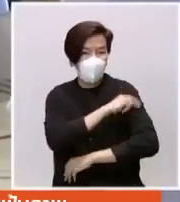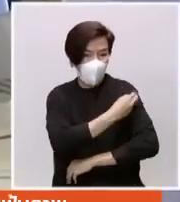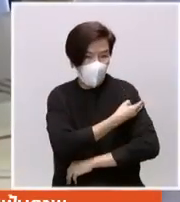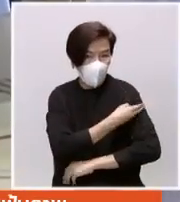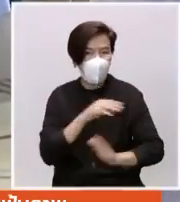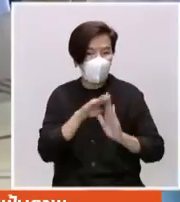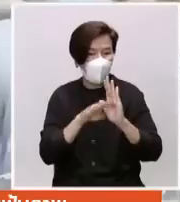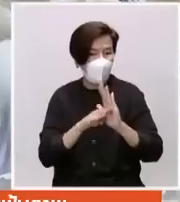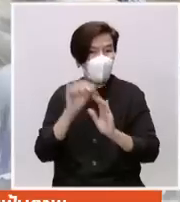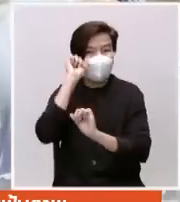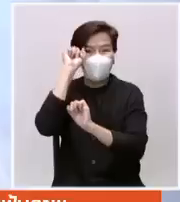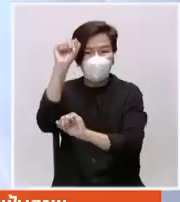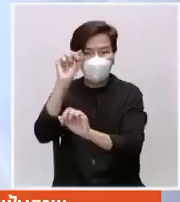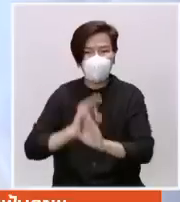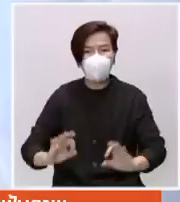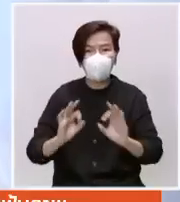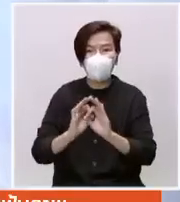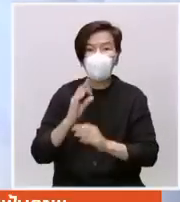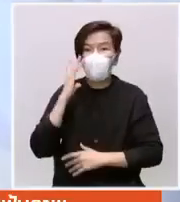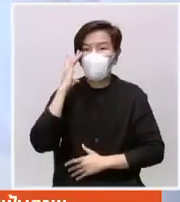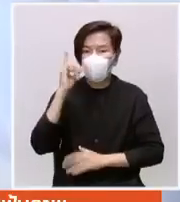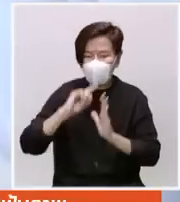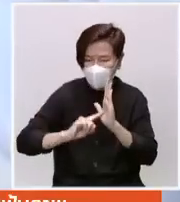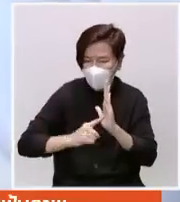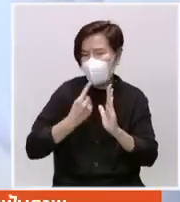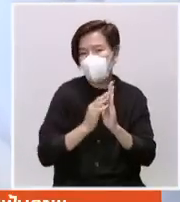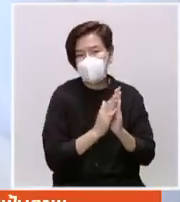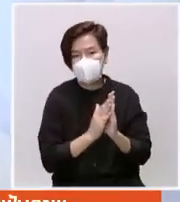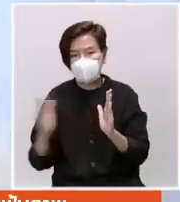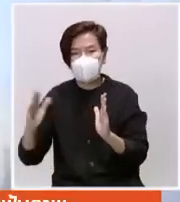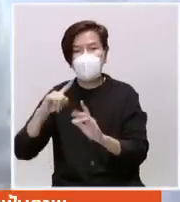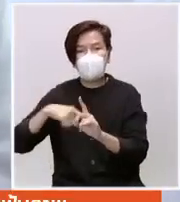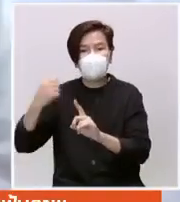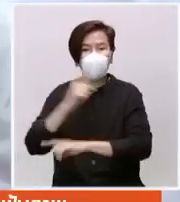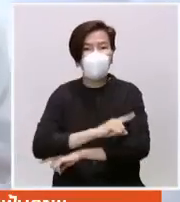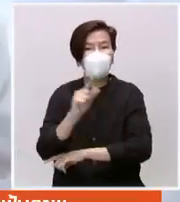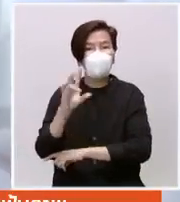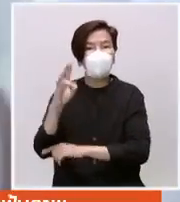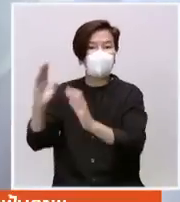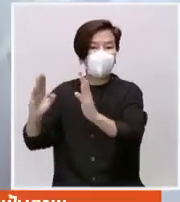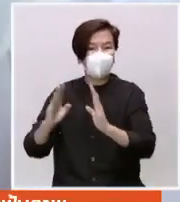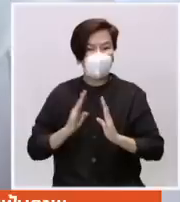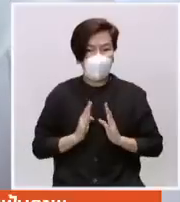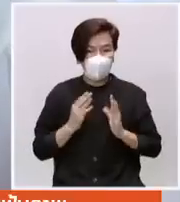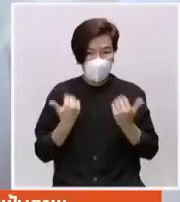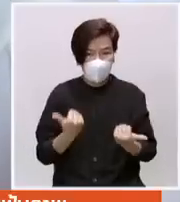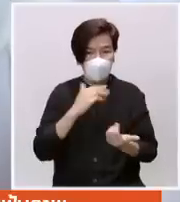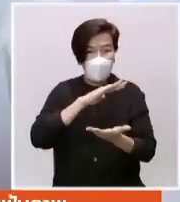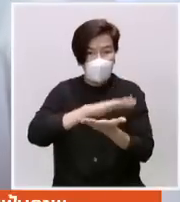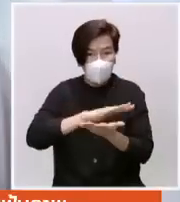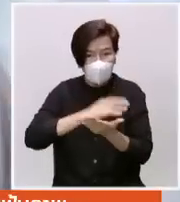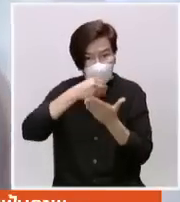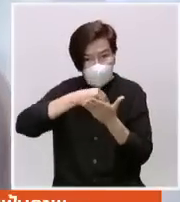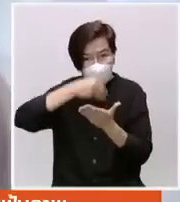ในวันพรุ่งนี้เลย27ตุลาคมครับสำหรับความคืบหน้าการฉีดวัคซีนให้กับนักเรียนนั้นขณะนี้พบว่านักเรียน